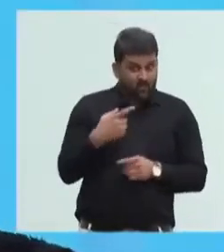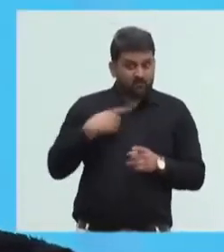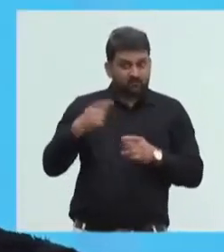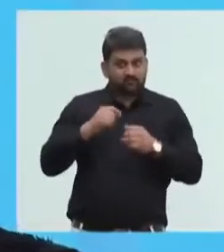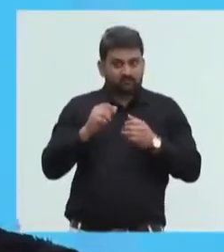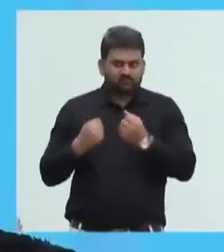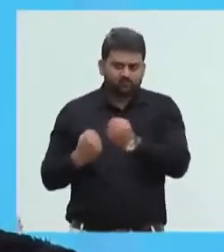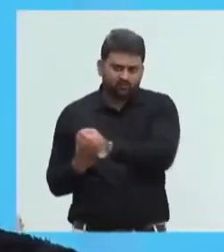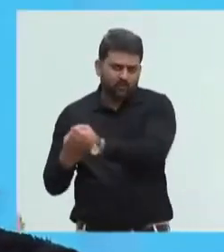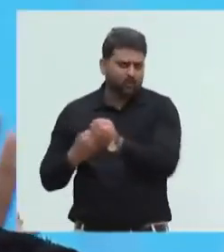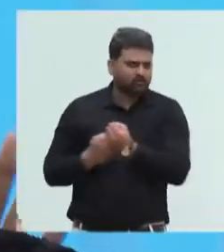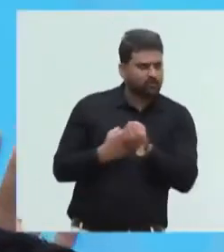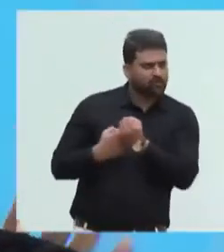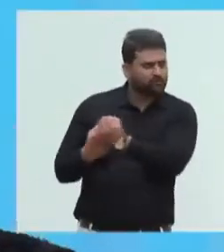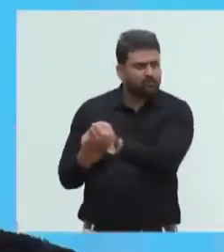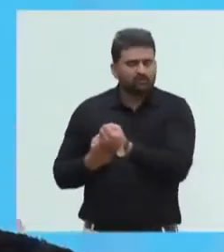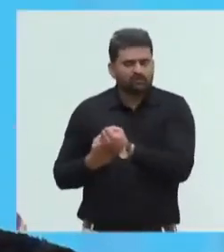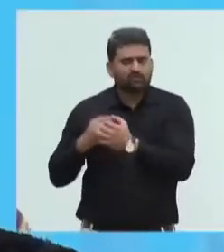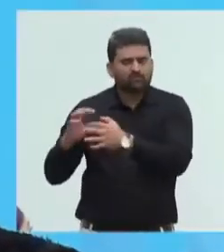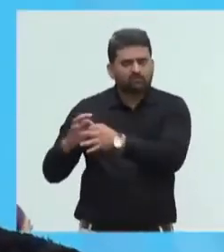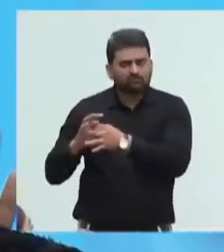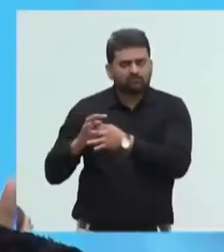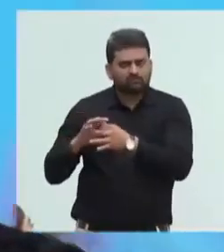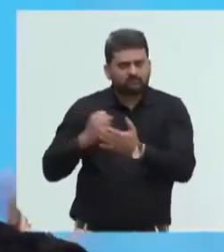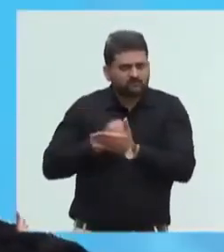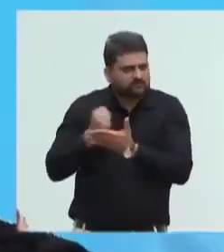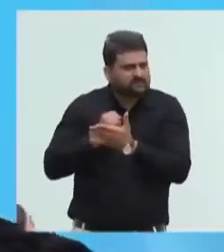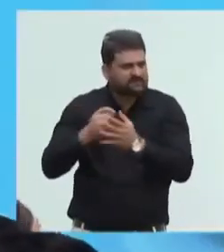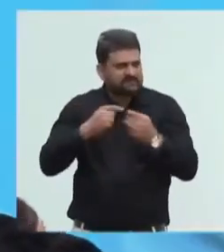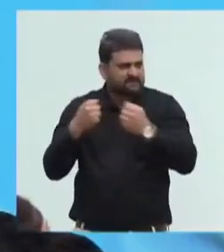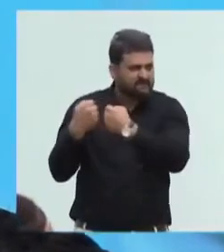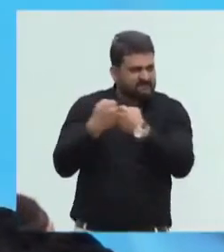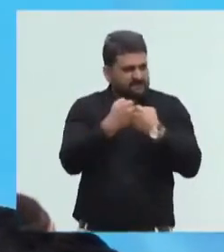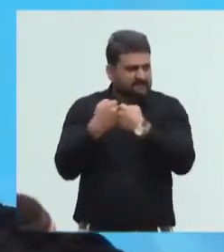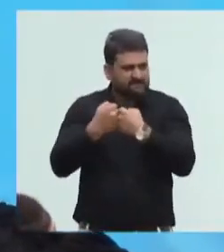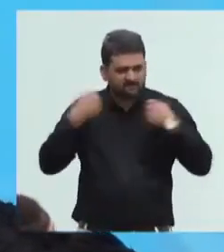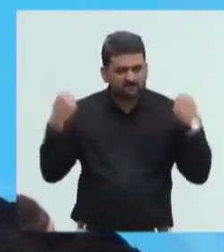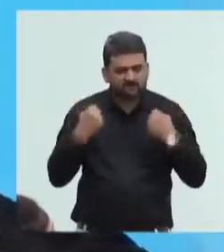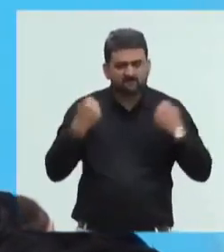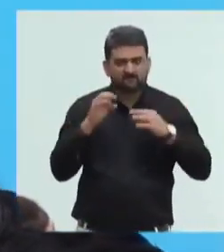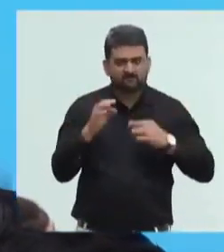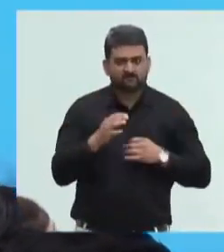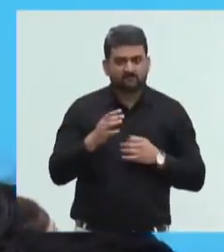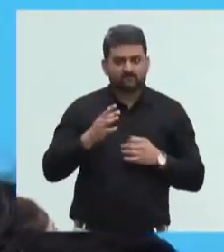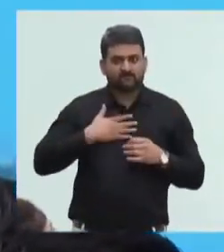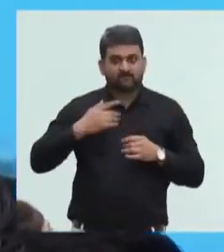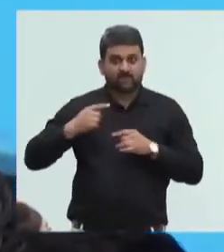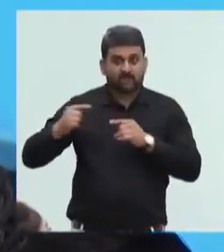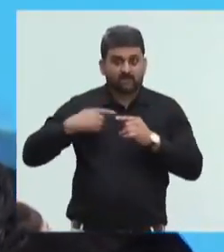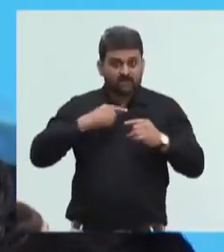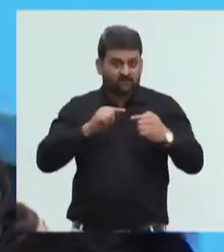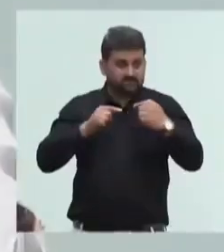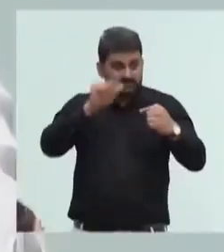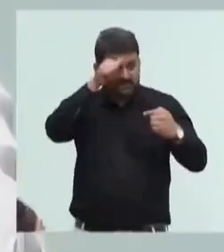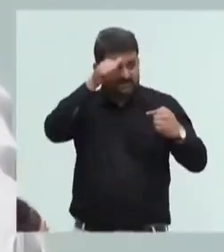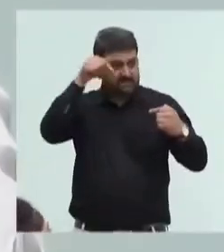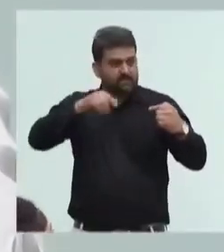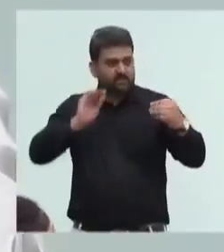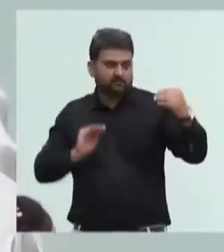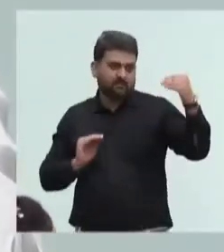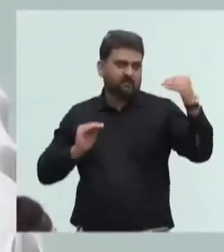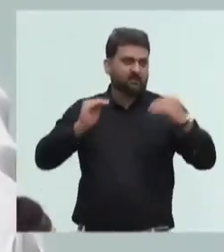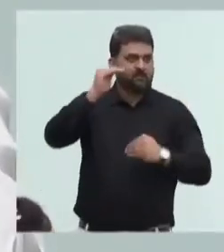हम दोनों चपट खाते हैं हमें दोनों होते चाहते हम तो ना पाइप खड़े हैं हमारा पाइप खड़े हमारा इंडिया में आठ